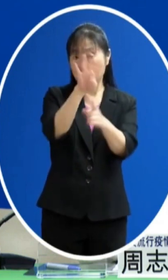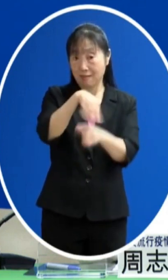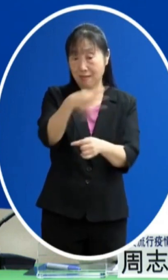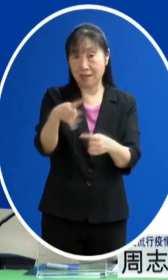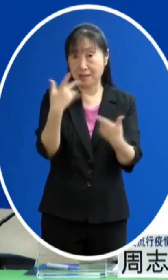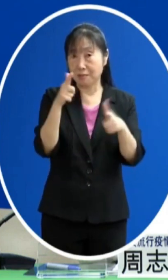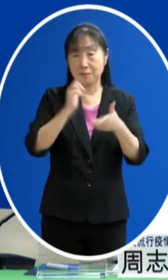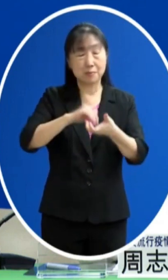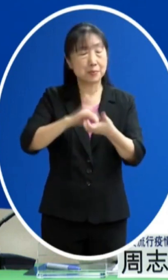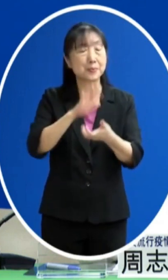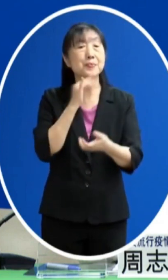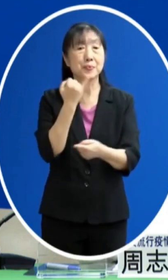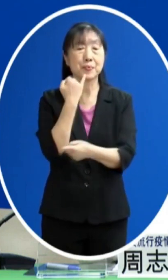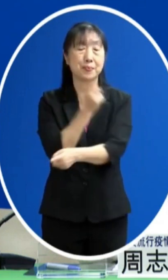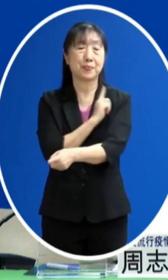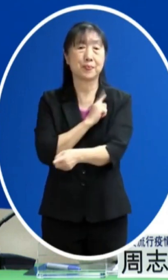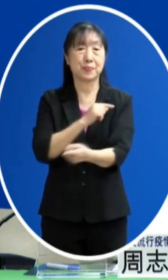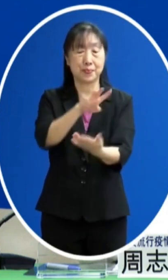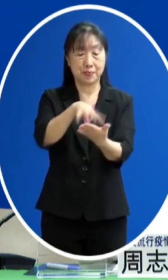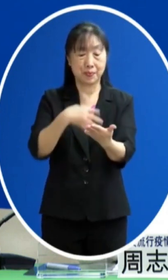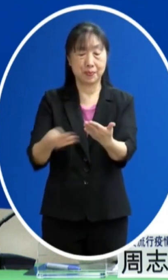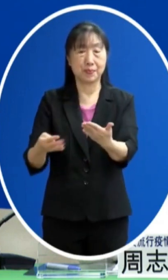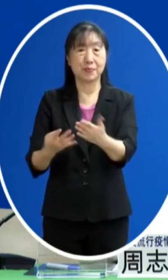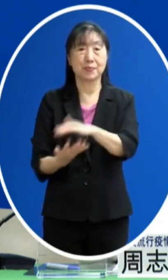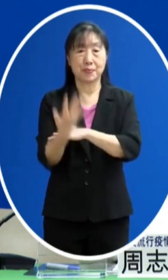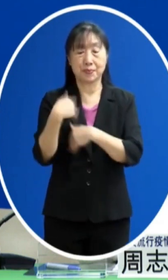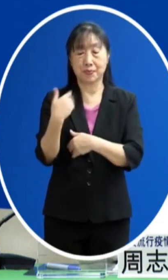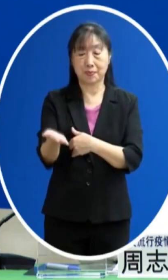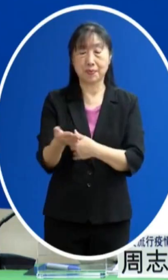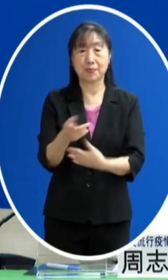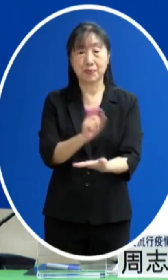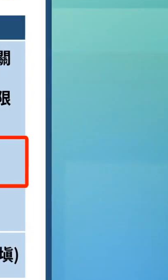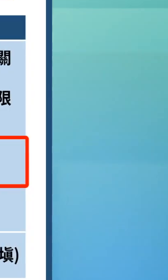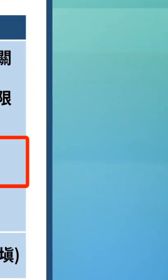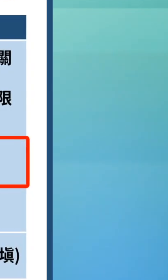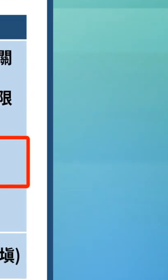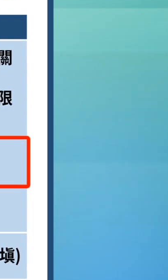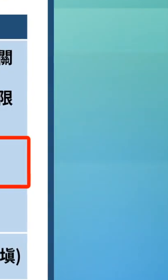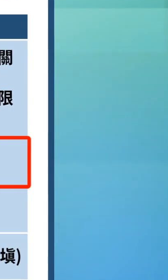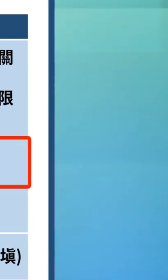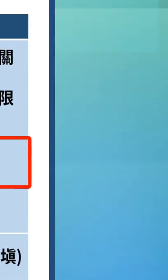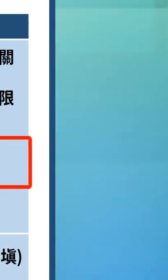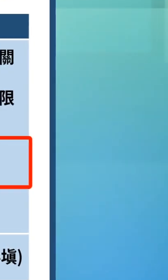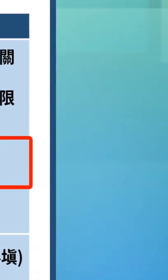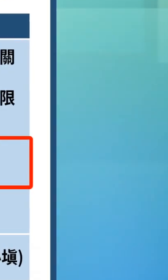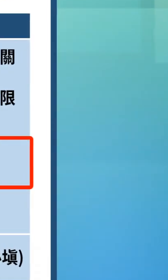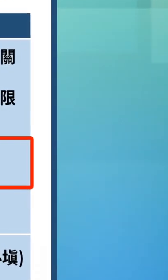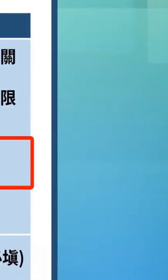本，可以自制这个另外的同意书的格式，能够方便来操作。